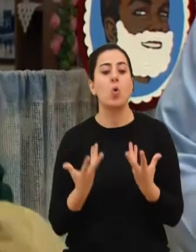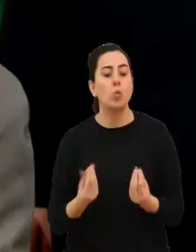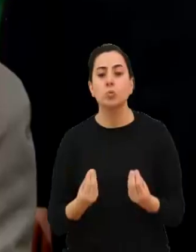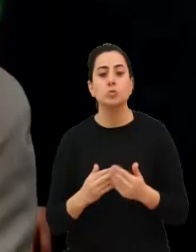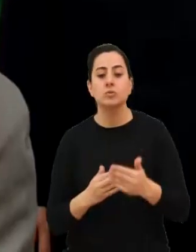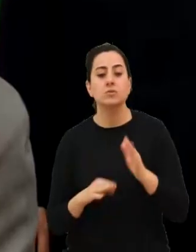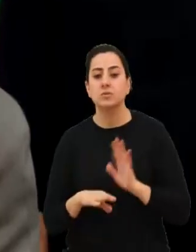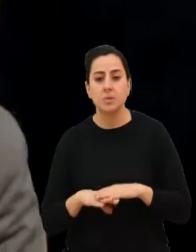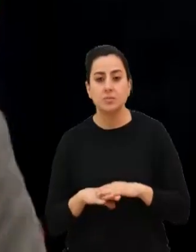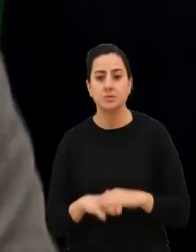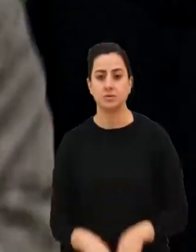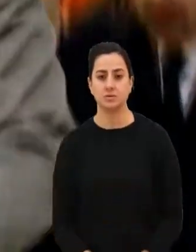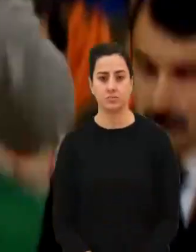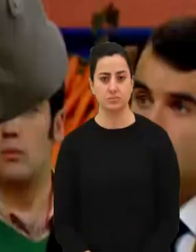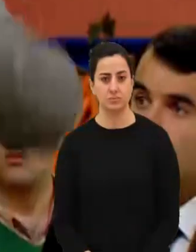girecek.